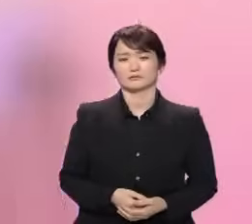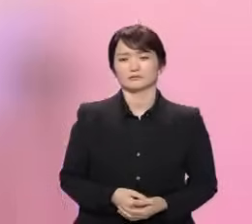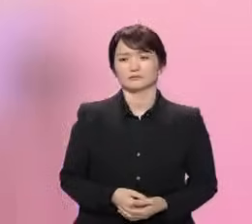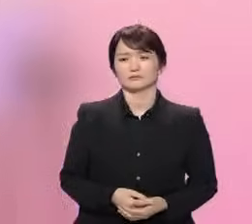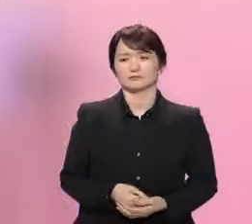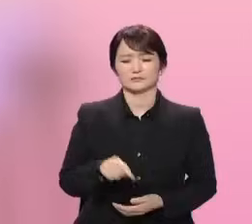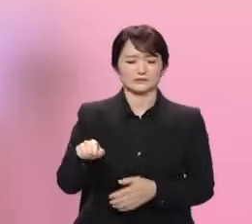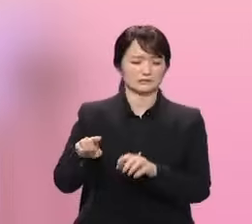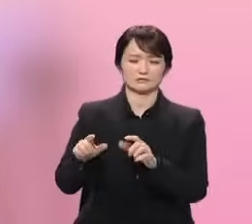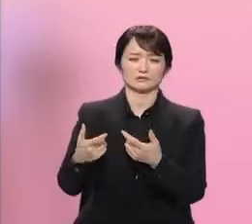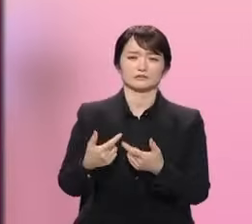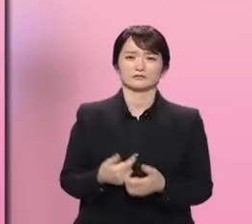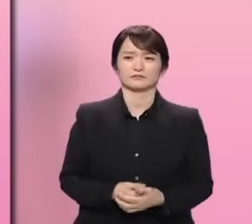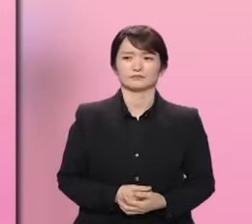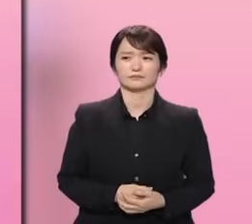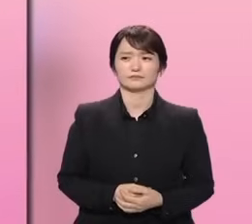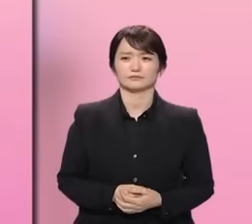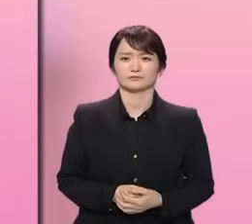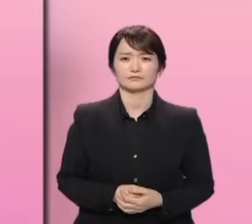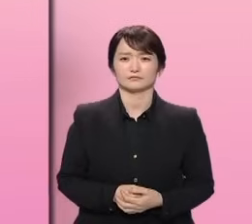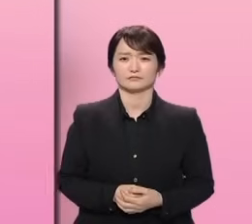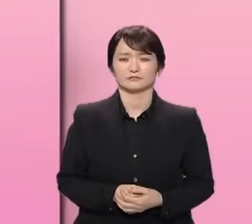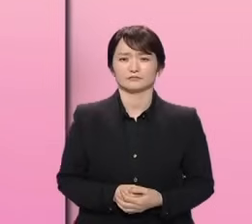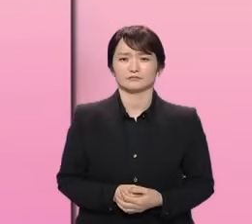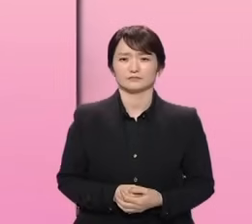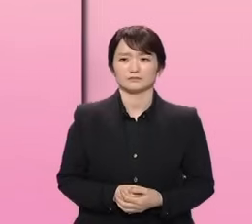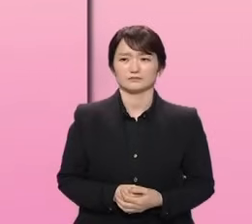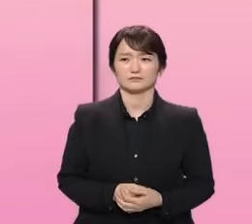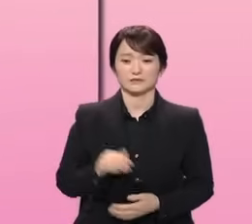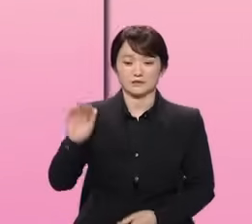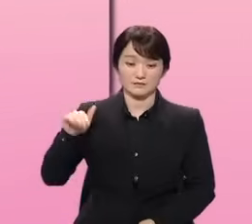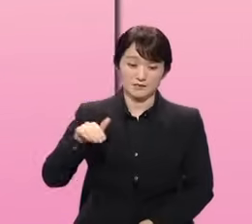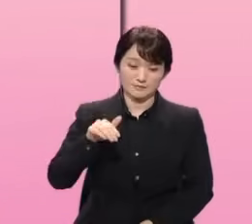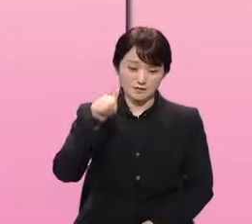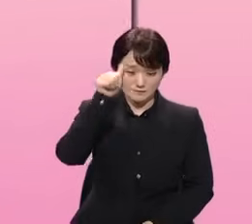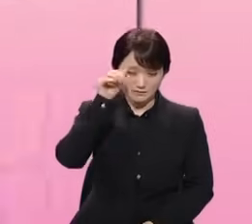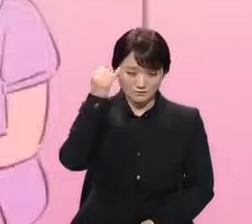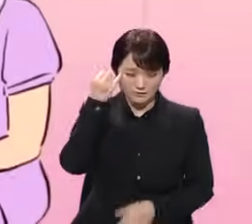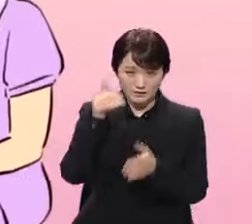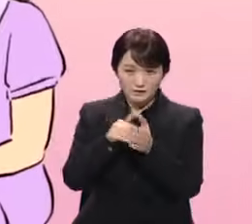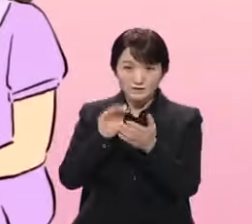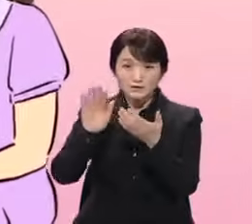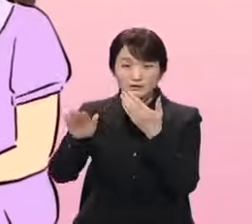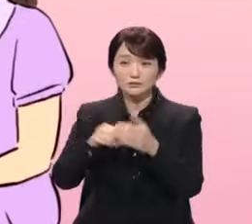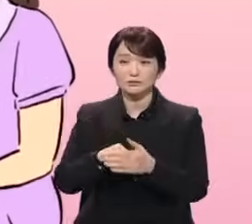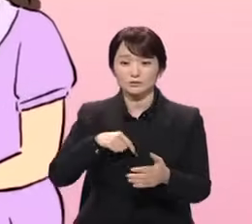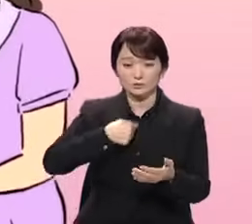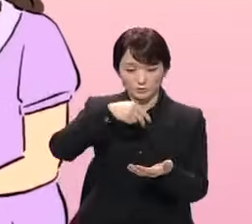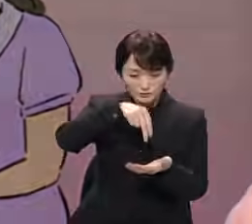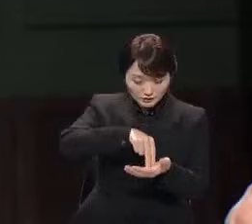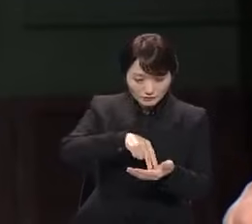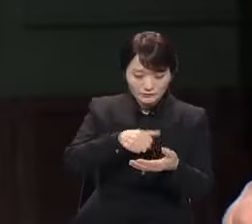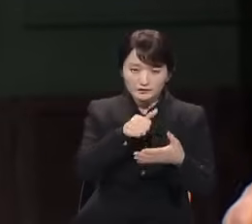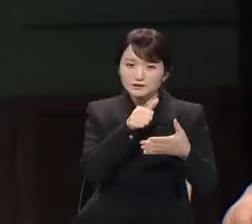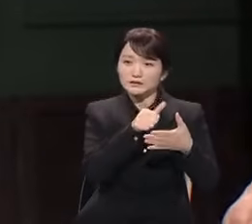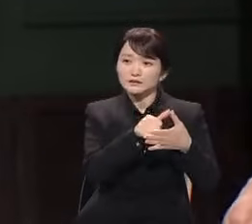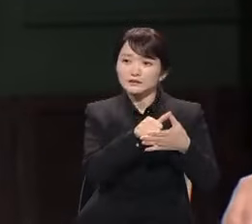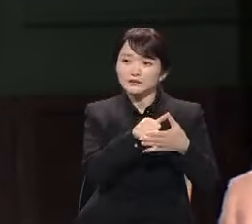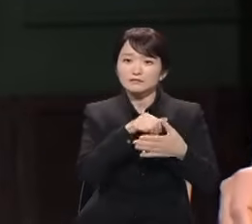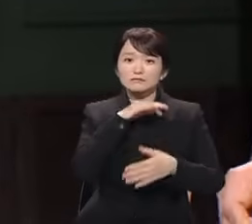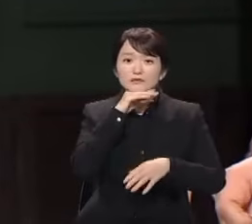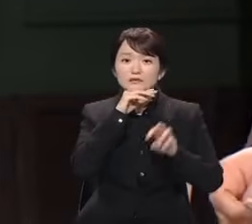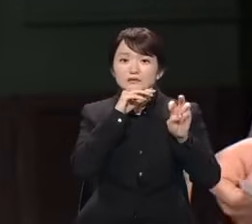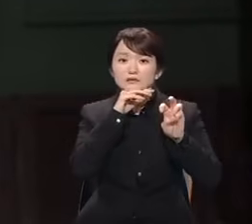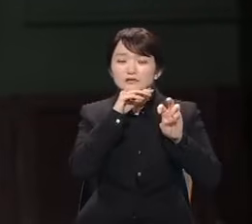좀 아니다 진짜. 네, 그런데 그 질풍노도의 사춘기를 보내고 대학 가자마자 독립한 그 큰아들 있잖아요. 어느덧 서른이